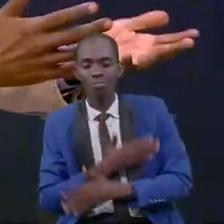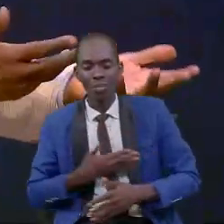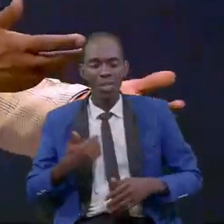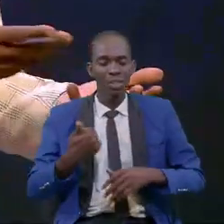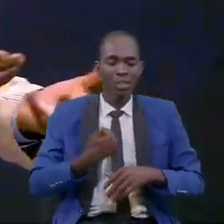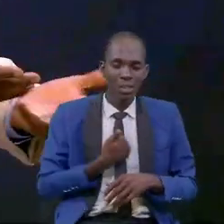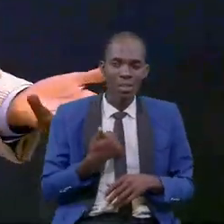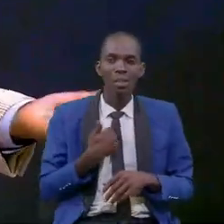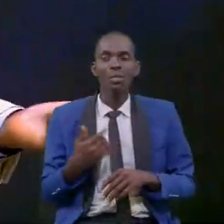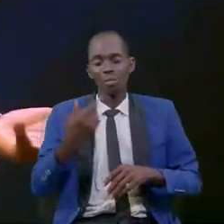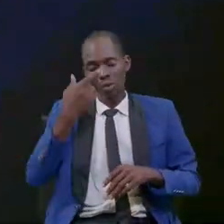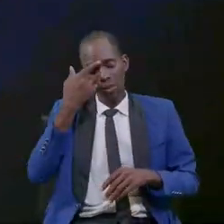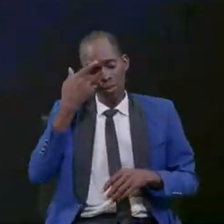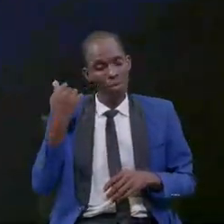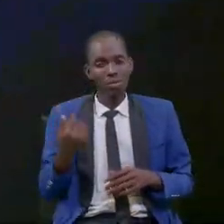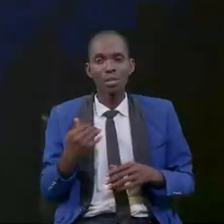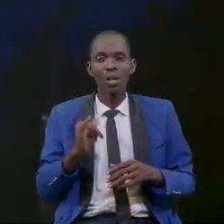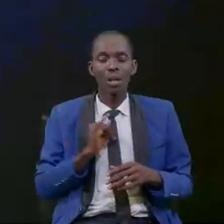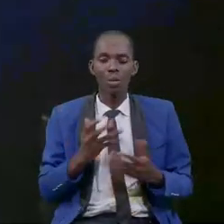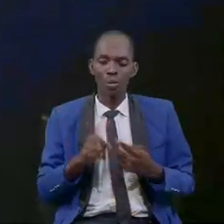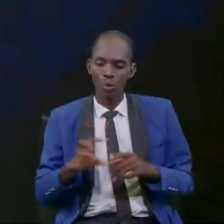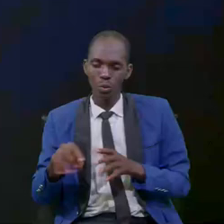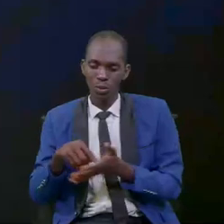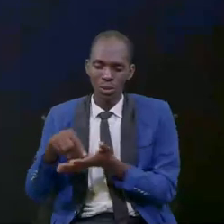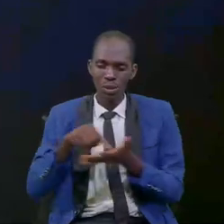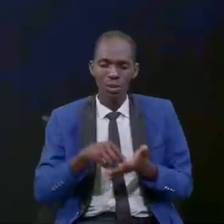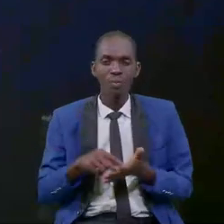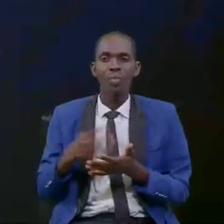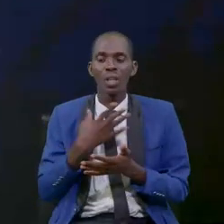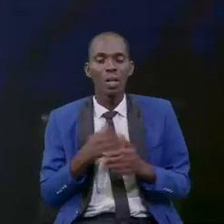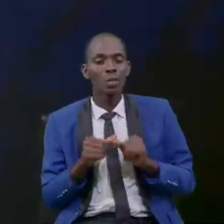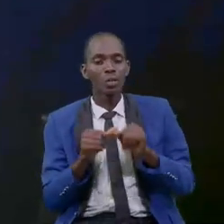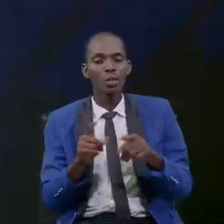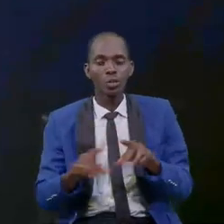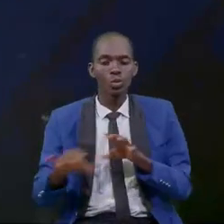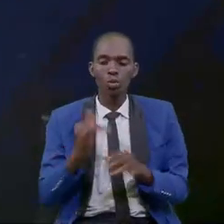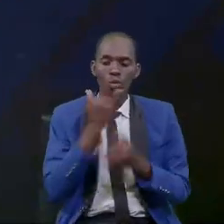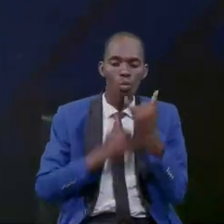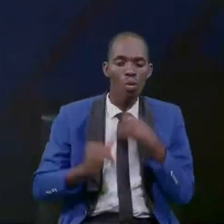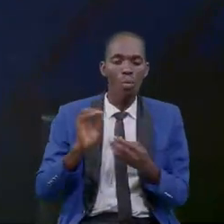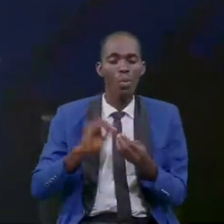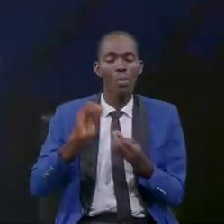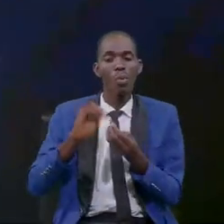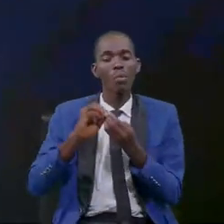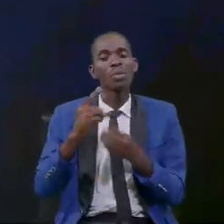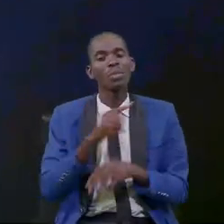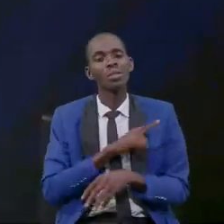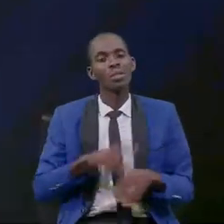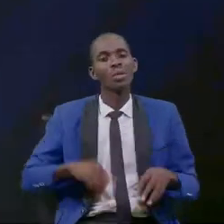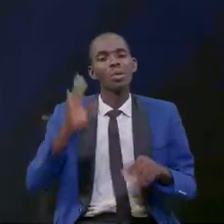choses, mais je vais toujours faire ceci et faire cela. Et continue de suer leurs mains. Soudainement, le Seigneur